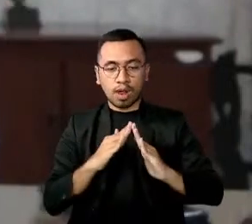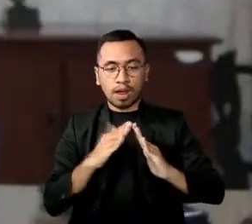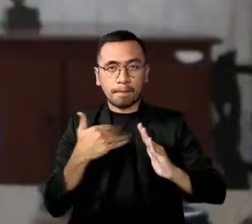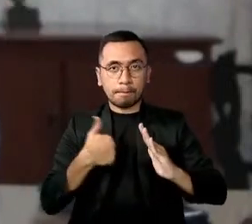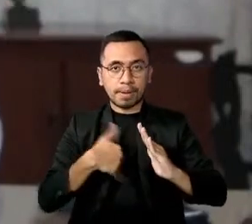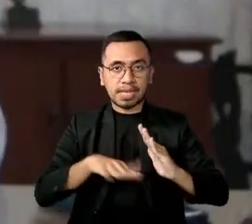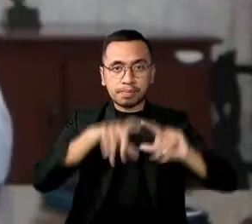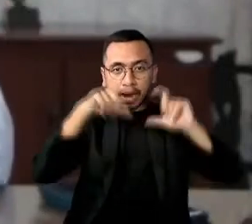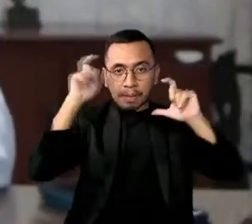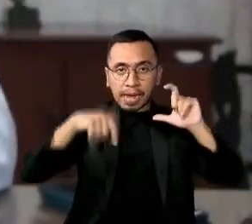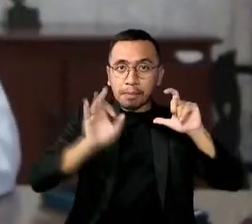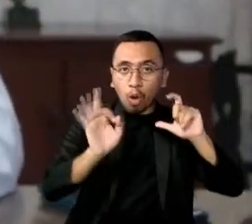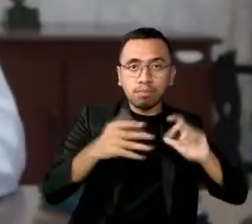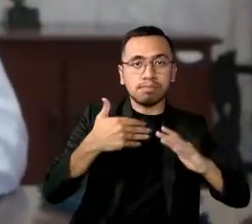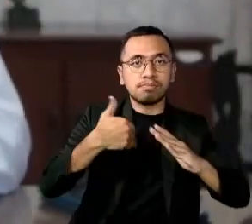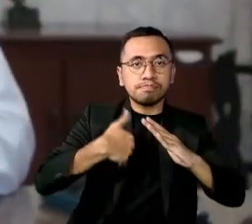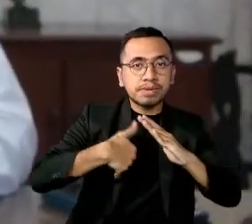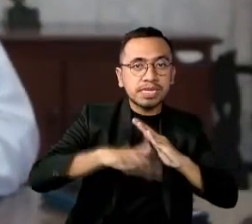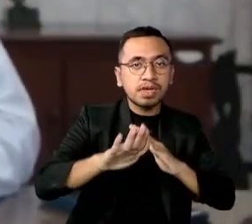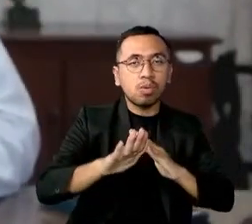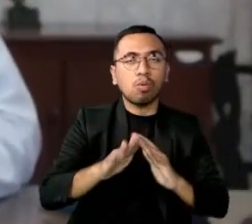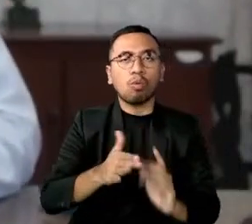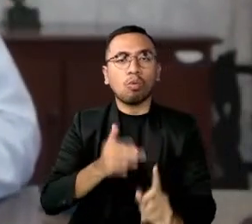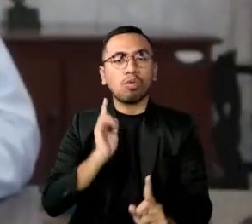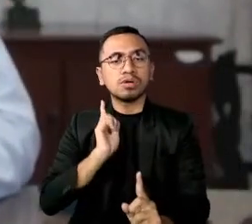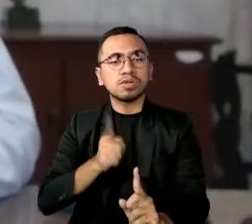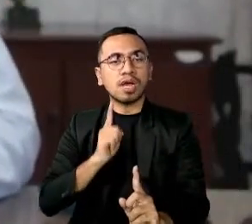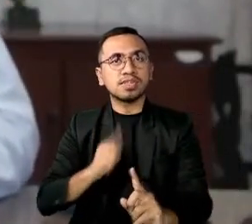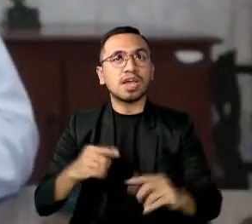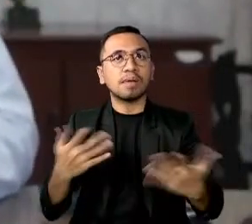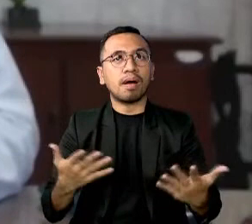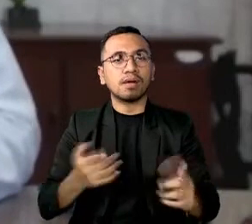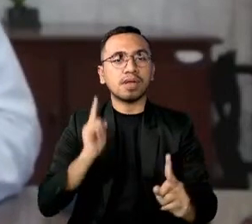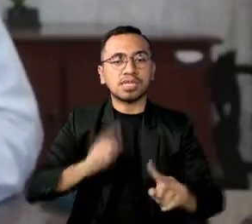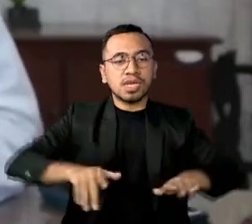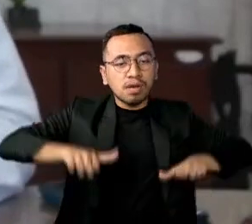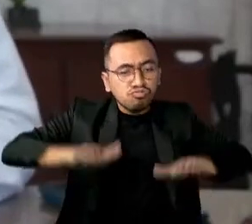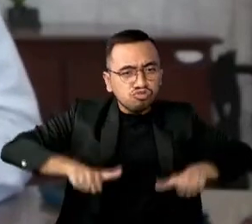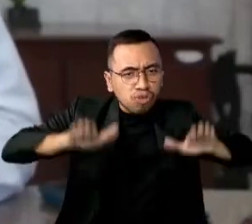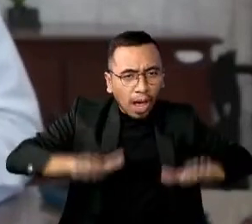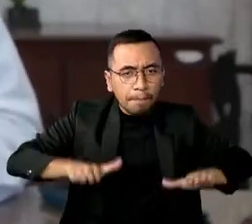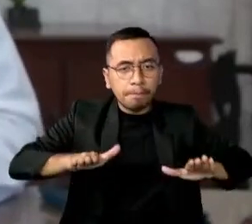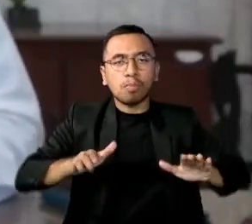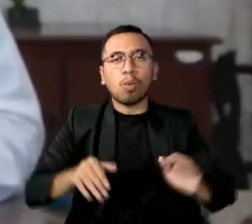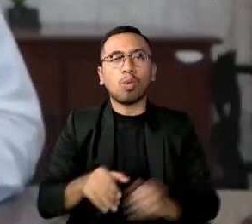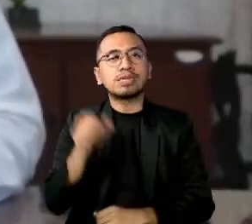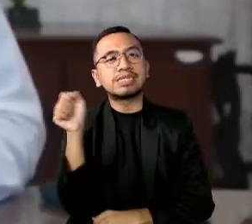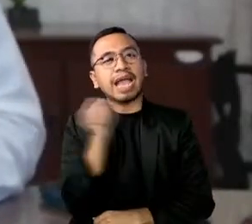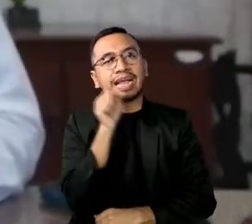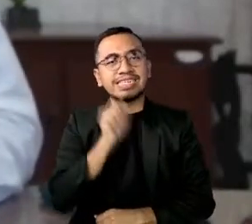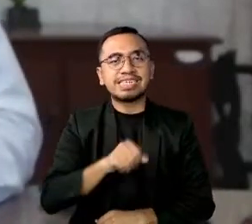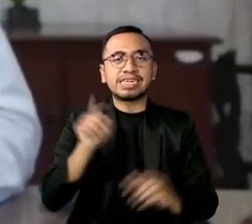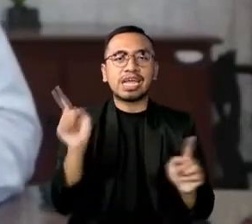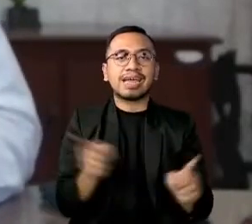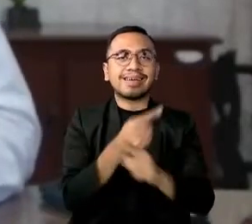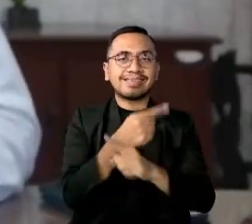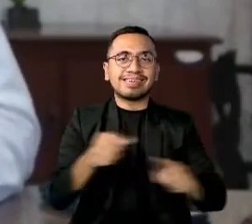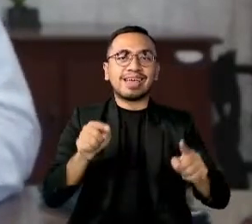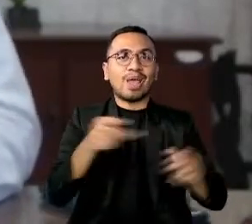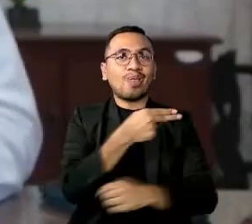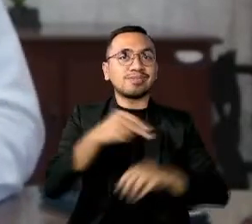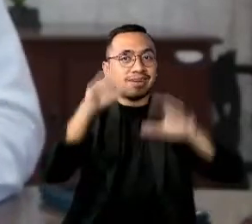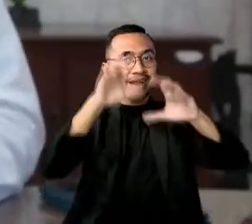pakai masker Harusnya sangsinya bukan sekedar sanksi suruh push-up suruh nyanyi Indonesia Raya udah